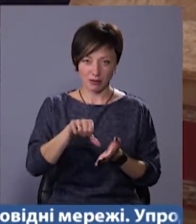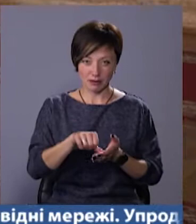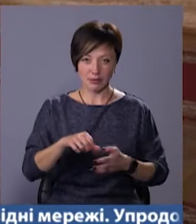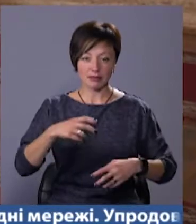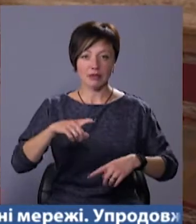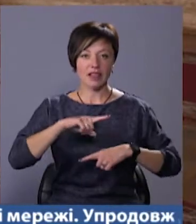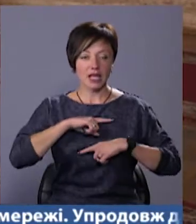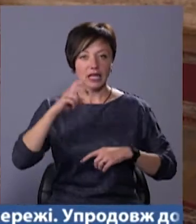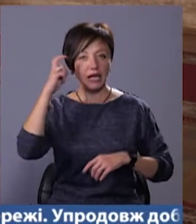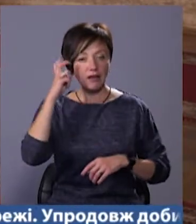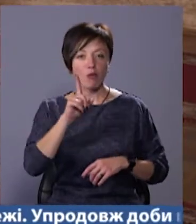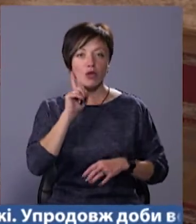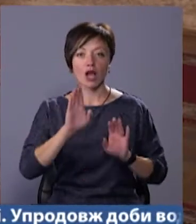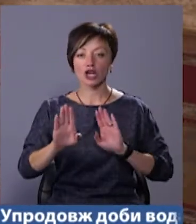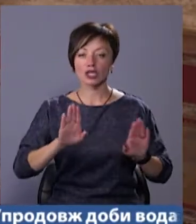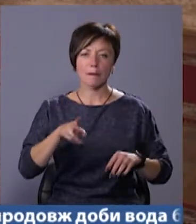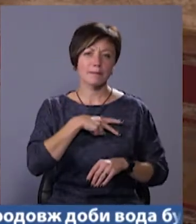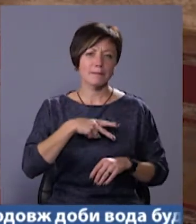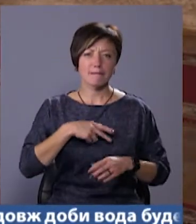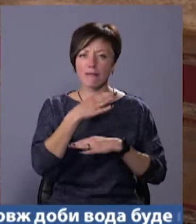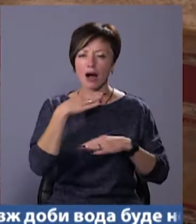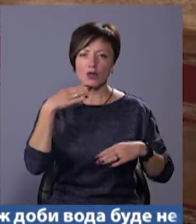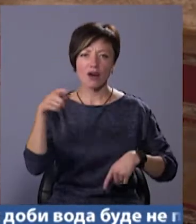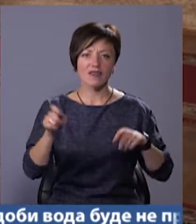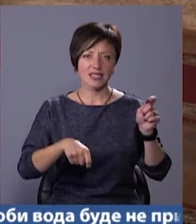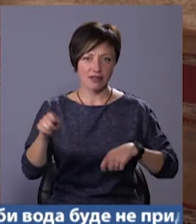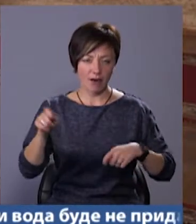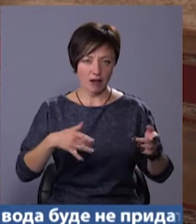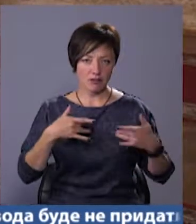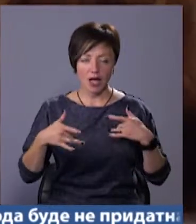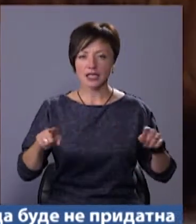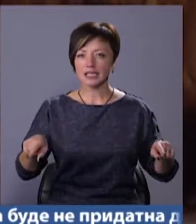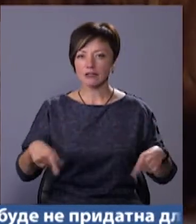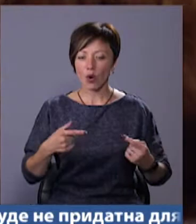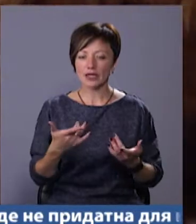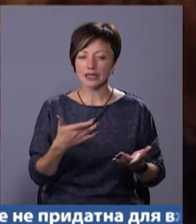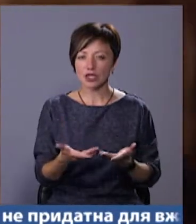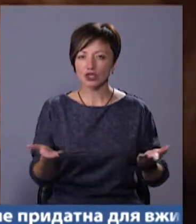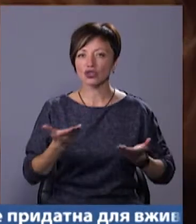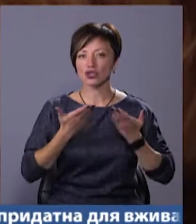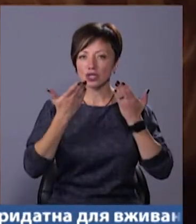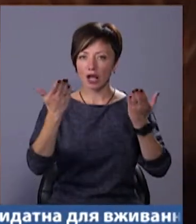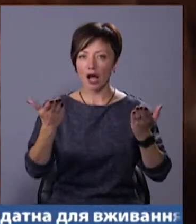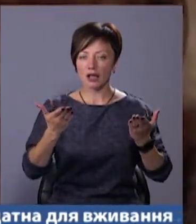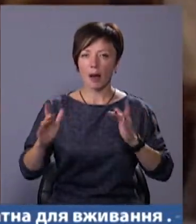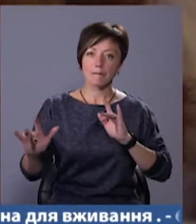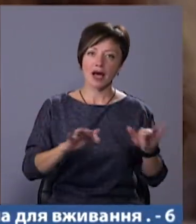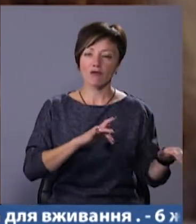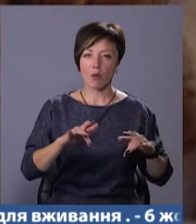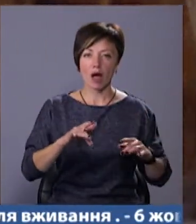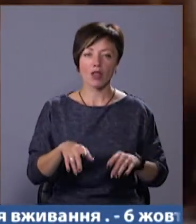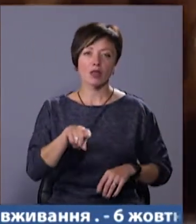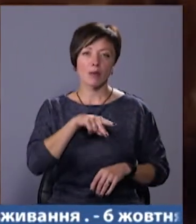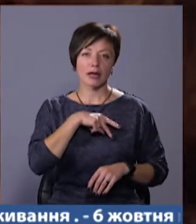Києва. Молода режисерка – призерка багатьох театральних фестивалів. Неодноразово створювала сценічні читання та перформанси. Вона – номінантка